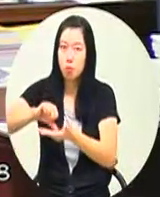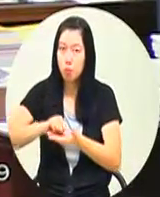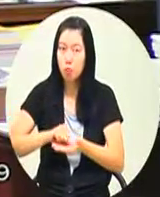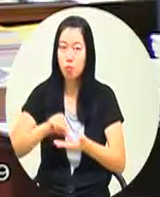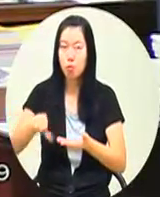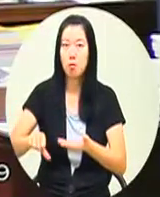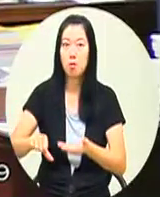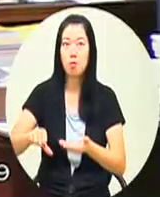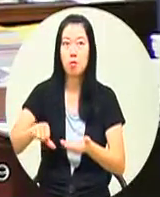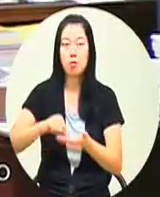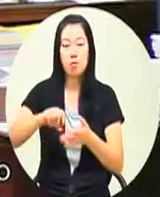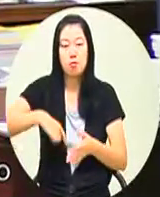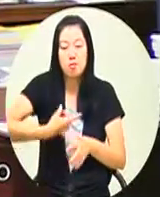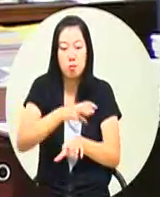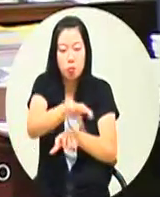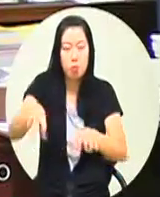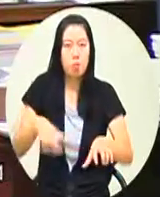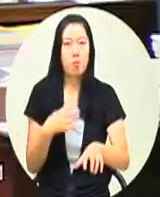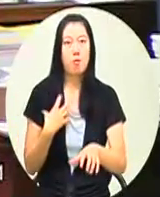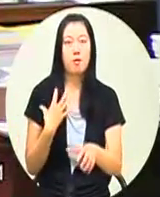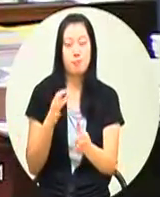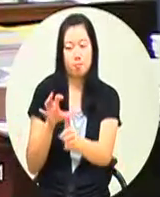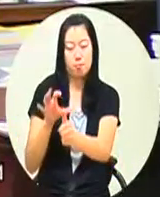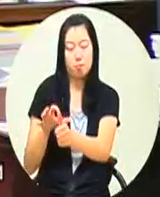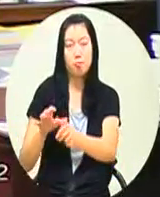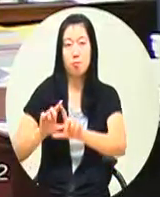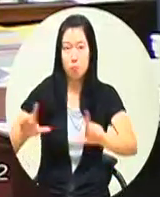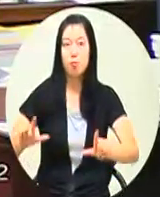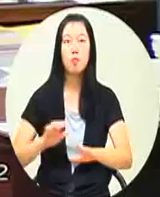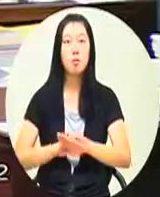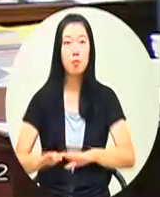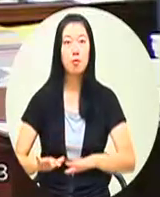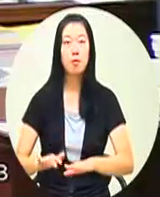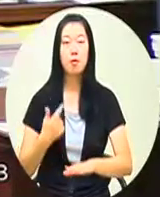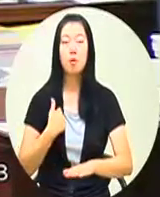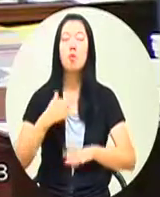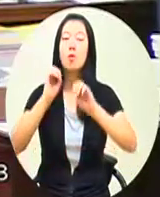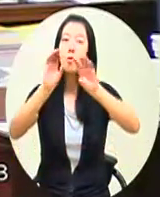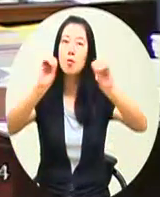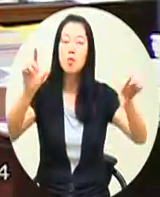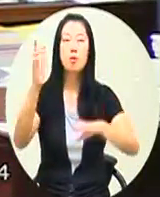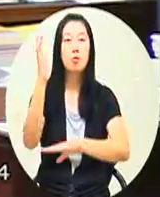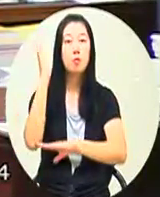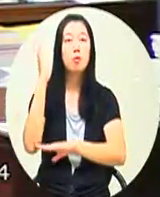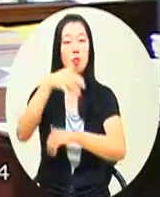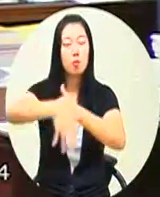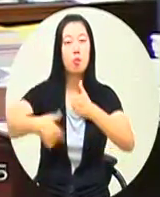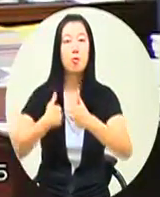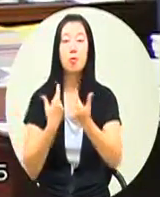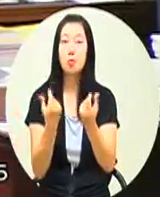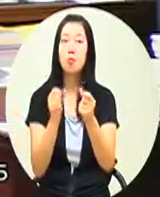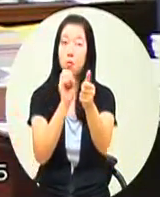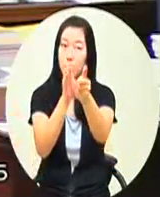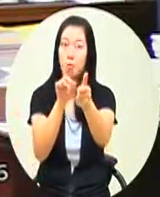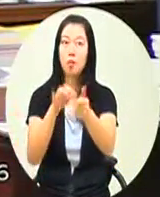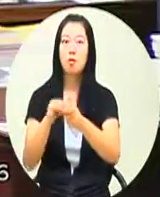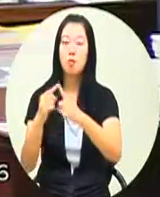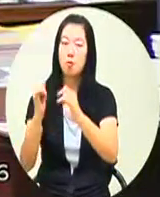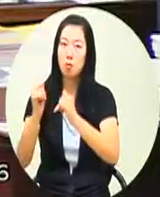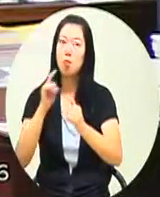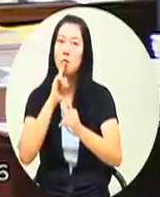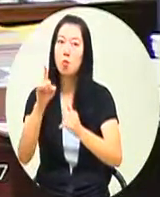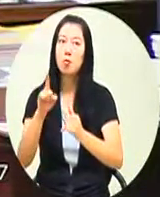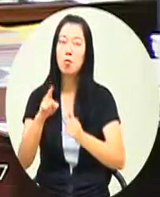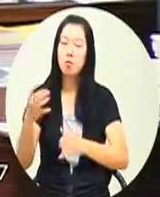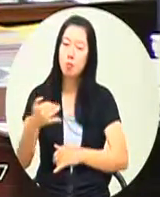较大的压力。所以为什么一直在呼吁说，不管是公部门还是一些生态团体，我们在呼吁台湾的国人说，我们不要去放生，